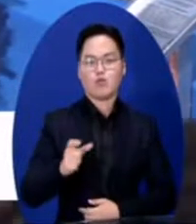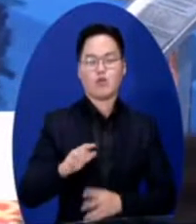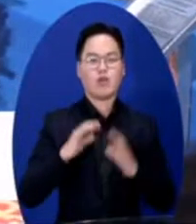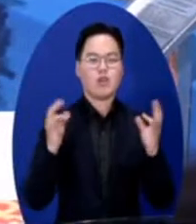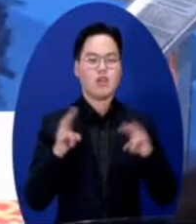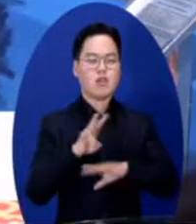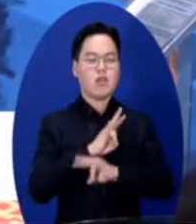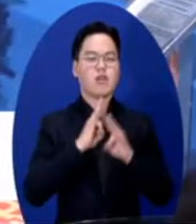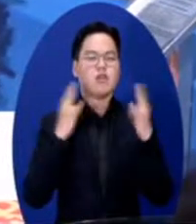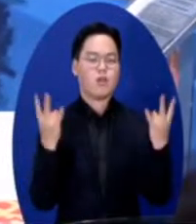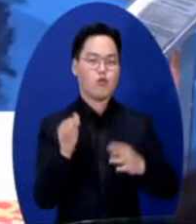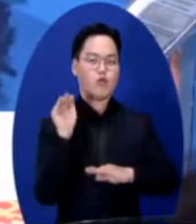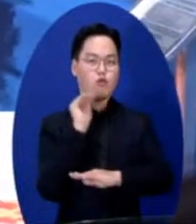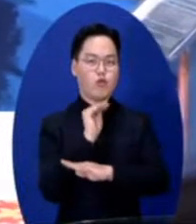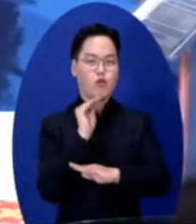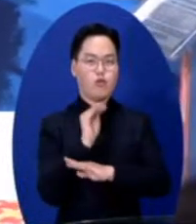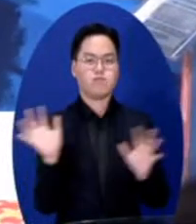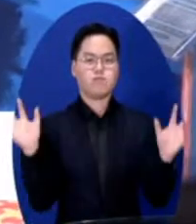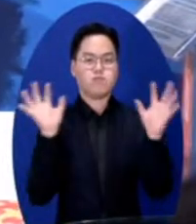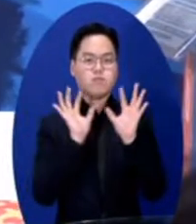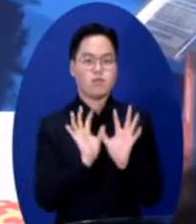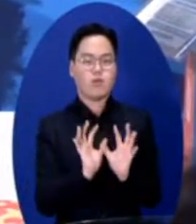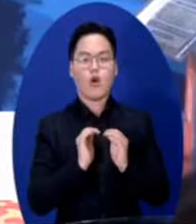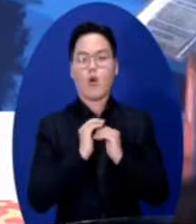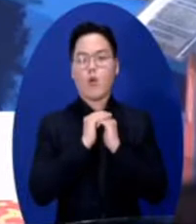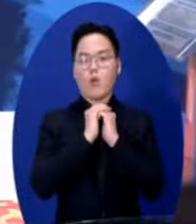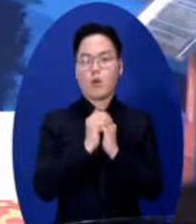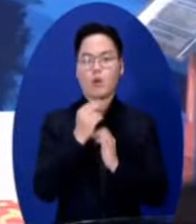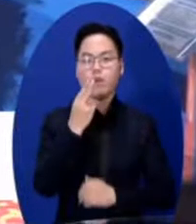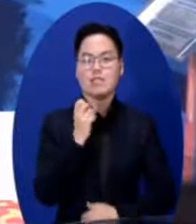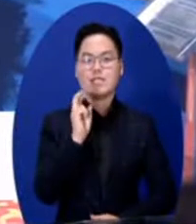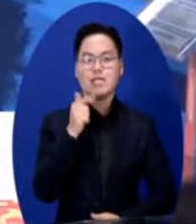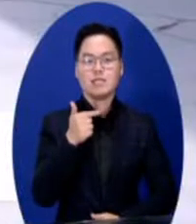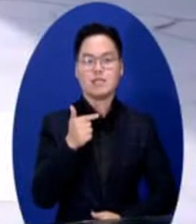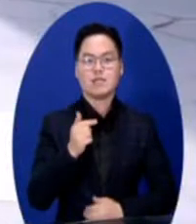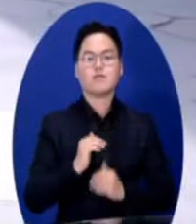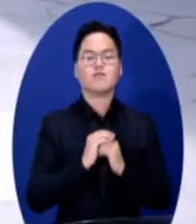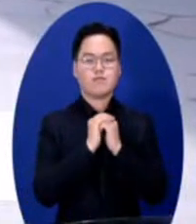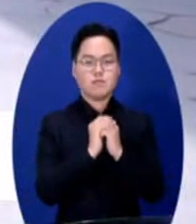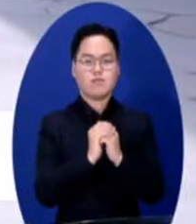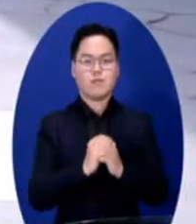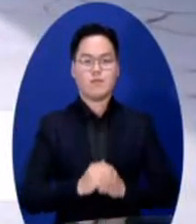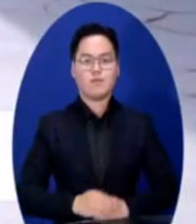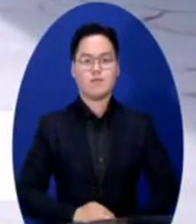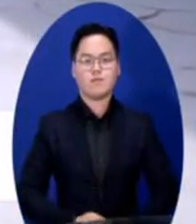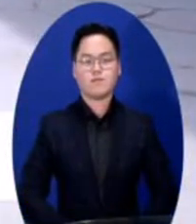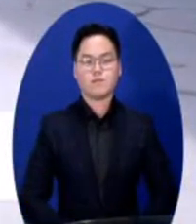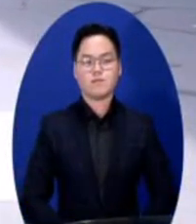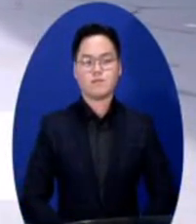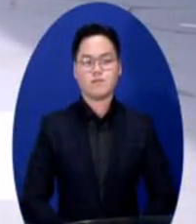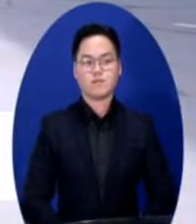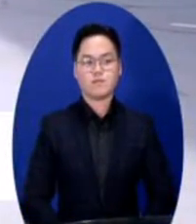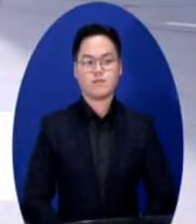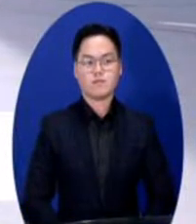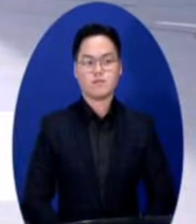олон төлөөлөл бас хүндэтгэл үзүүлж хэлмэгдэгсдийн өшөөнд цэцэг өргөж байна.